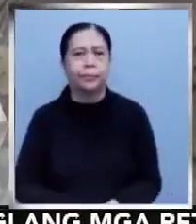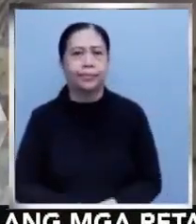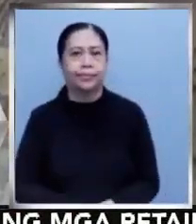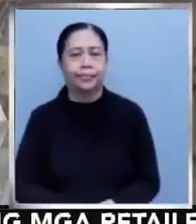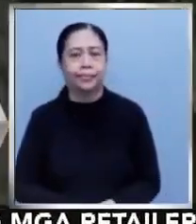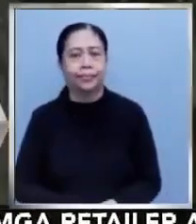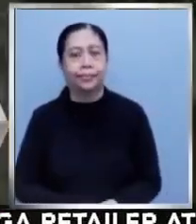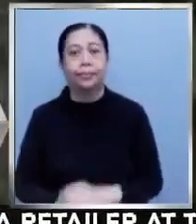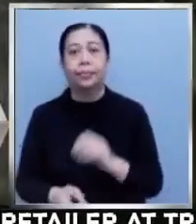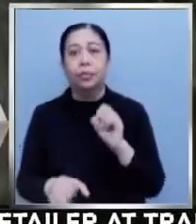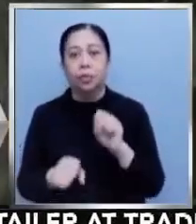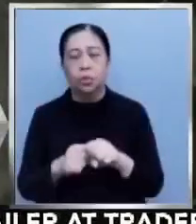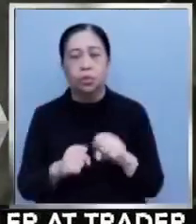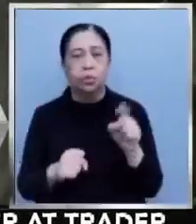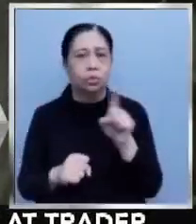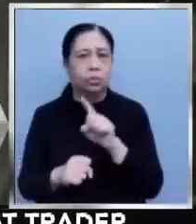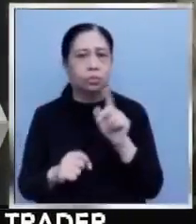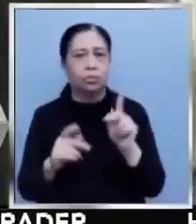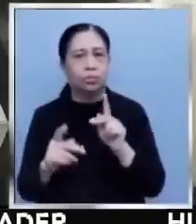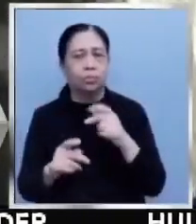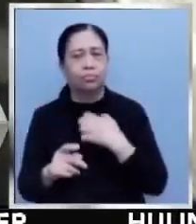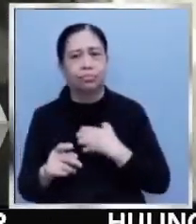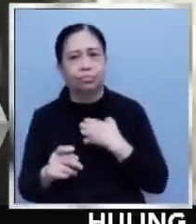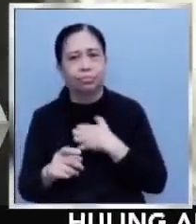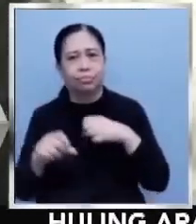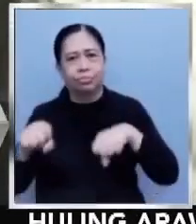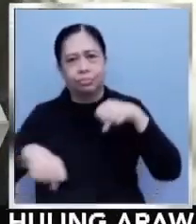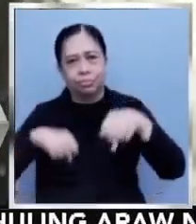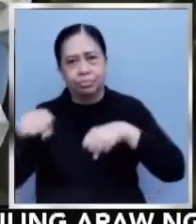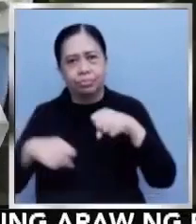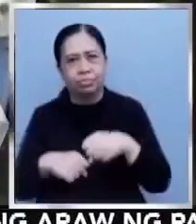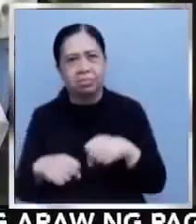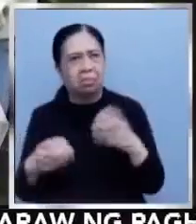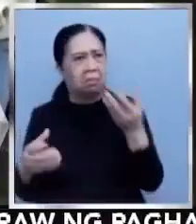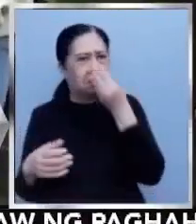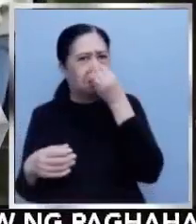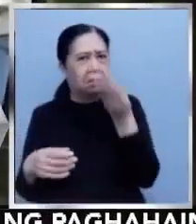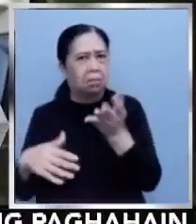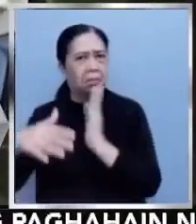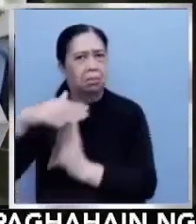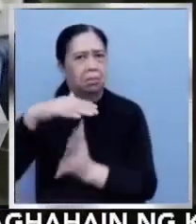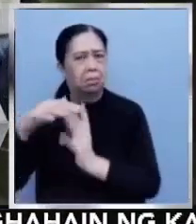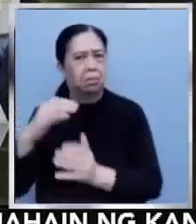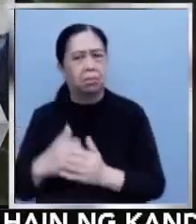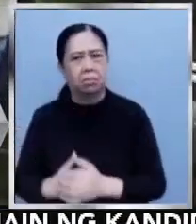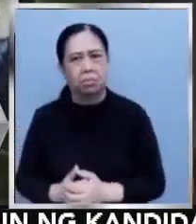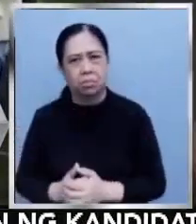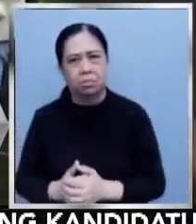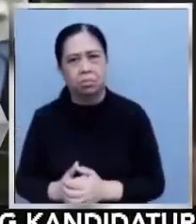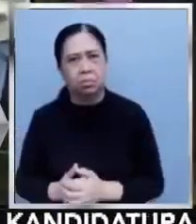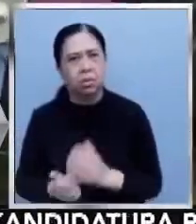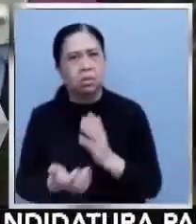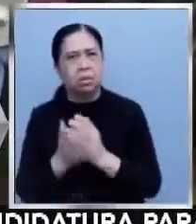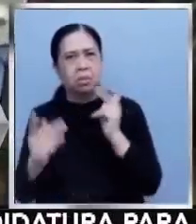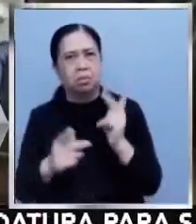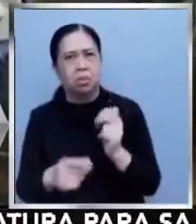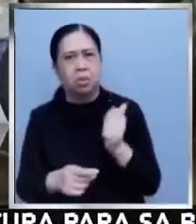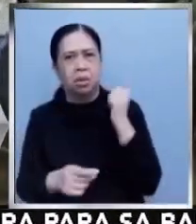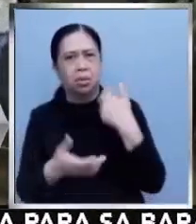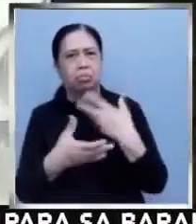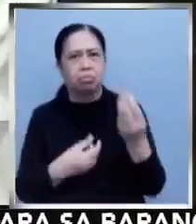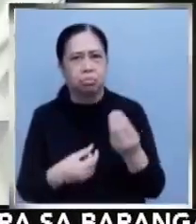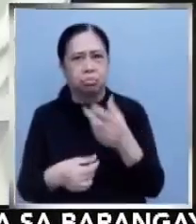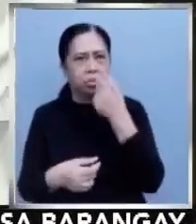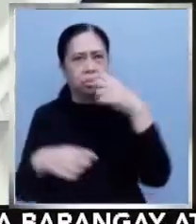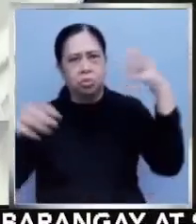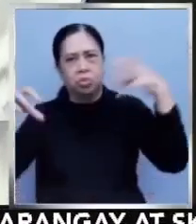naman umaaray ang mga pedicab driver. Wala ma'am, matumal po eh. Nasa bahay din, hindi rin malabas kasi umuulan. Nakakatamad